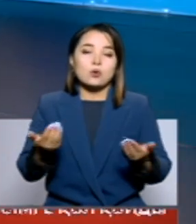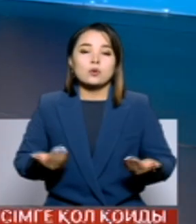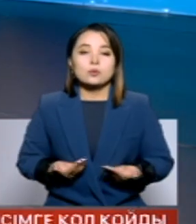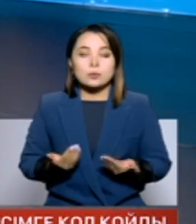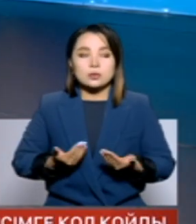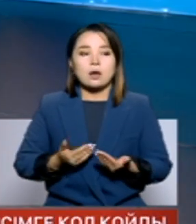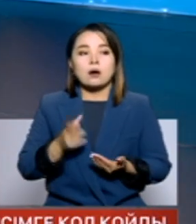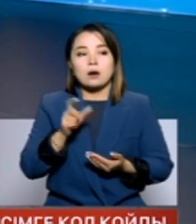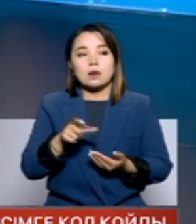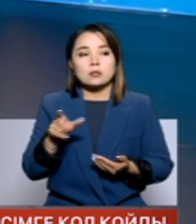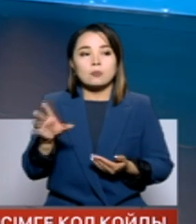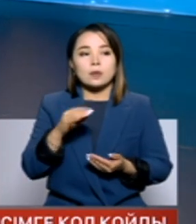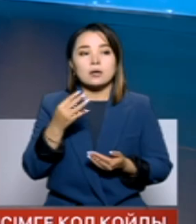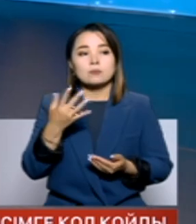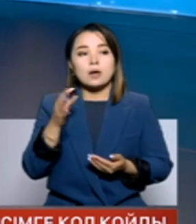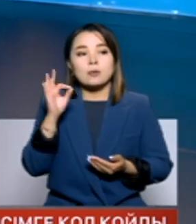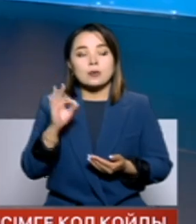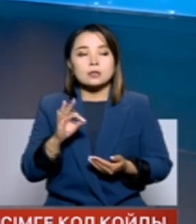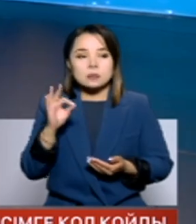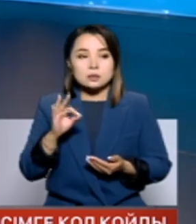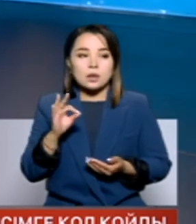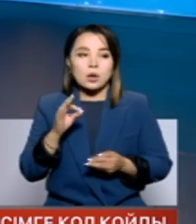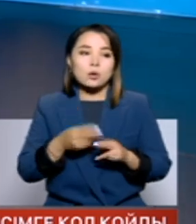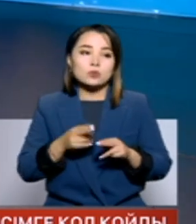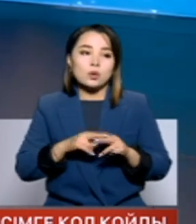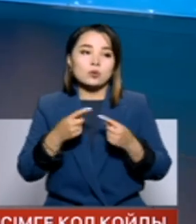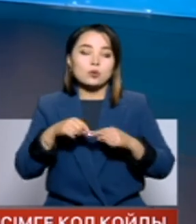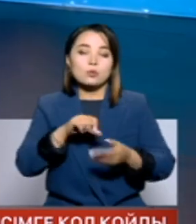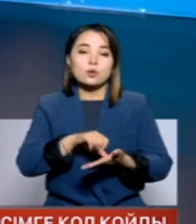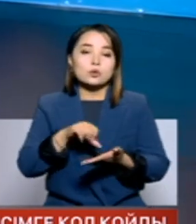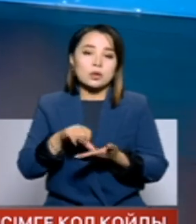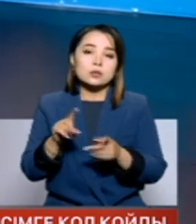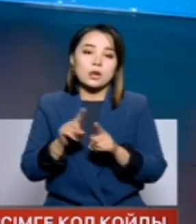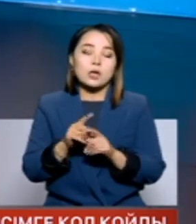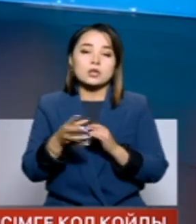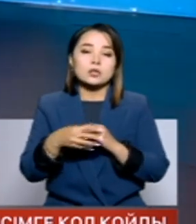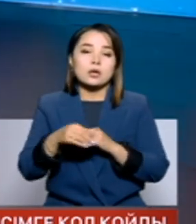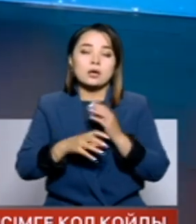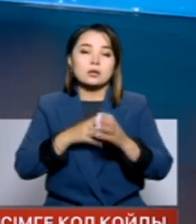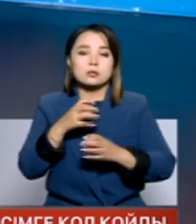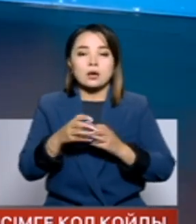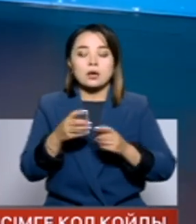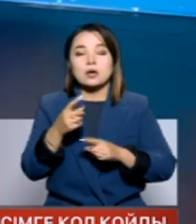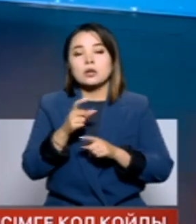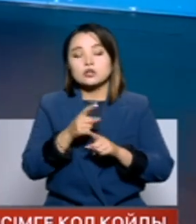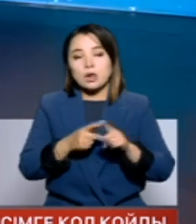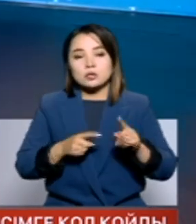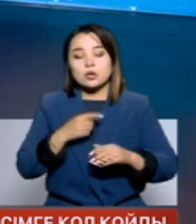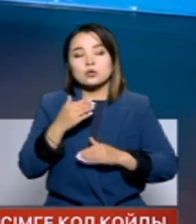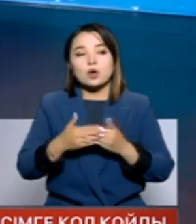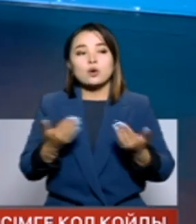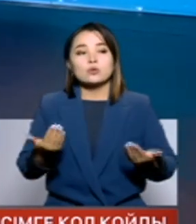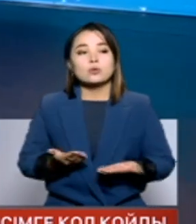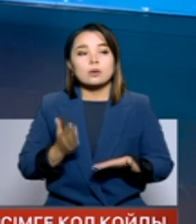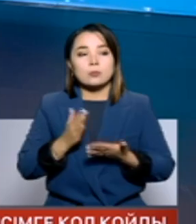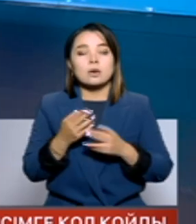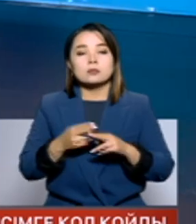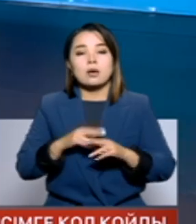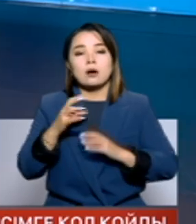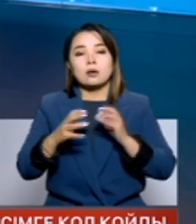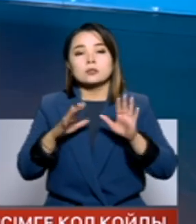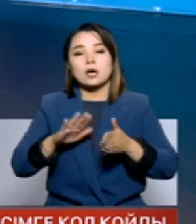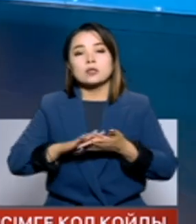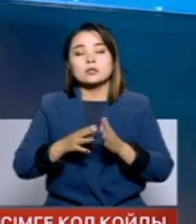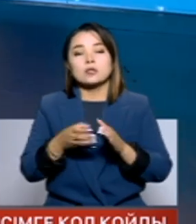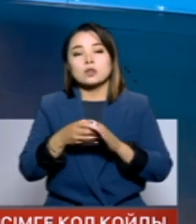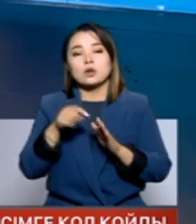сүріп жатқан халықтың 45%, яғни ұйымға мүшелдерде жер шары халқының жартысына жуығы тұрады. Сондай-ақ, әлемдік